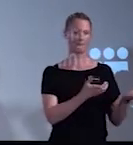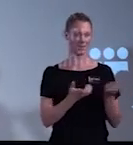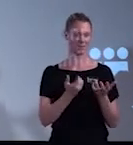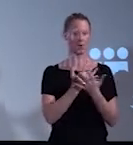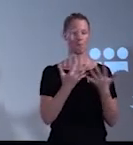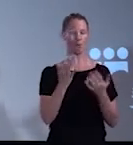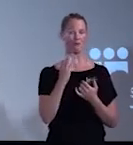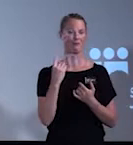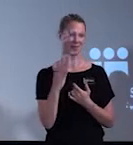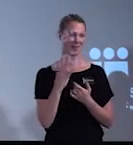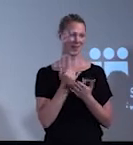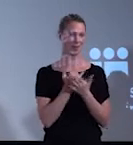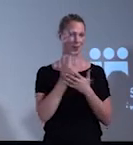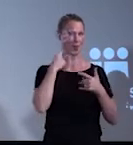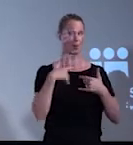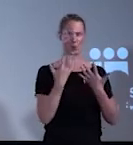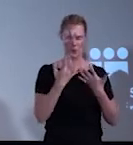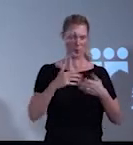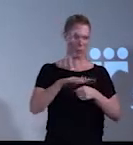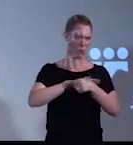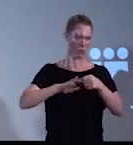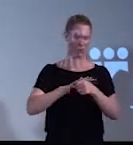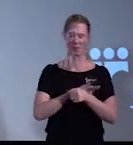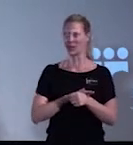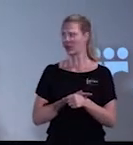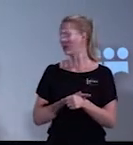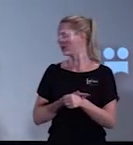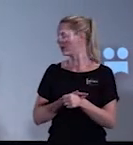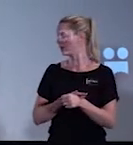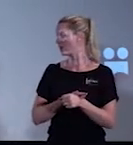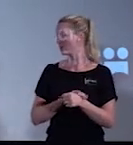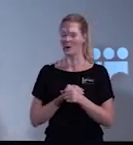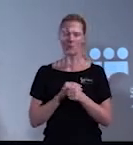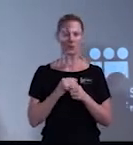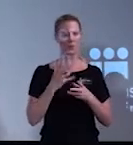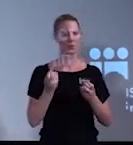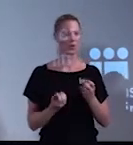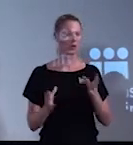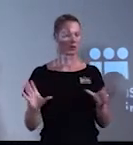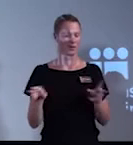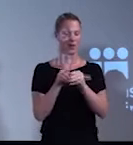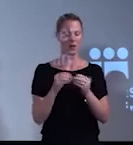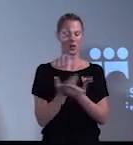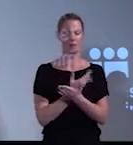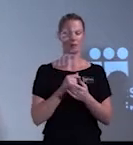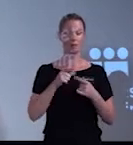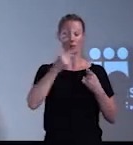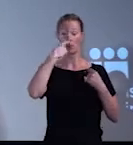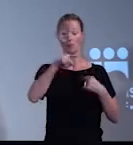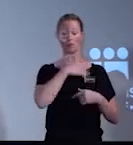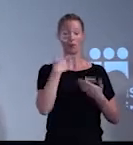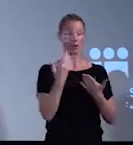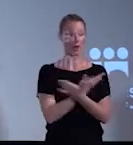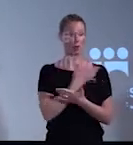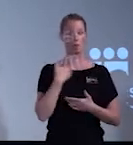på mångfald inom kultursfären. Ja. Men jag menar, Salma, att bygga ihop ett land. Hur vågar vi utsätta vårt land